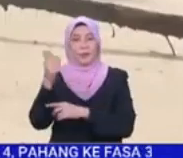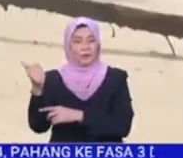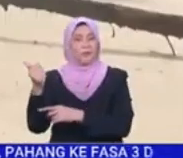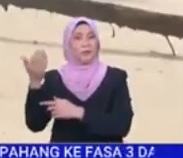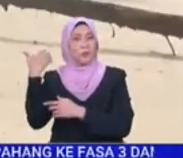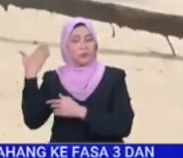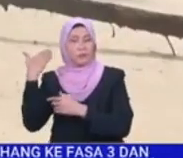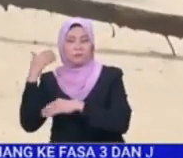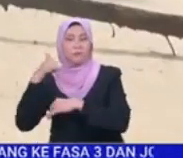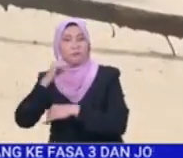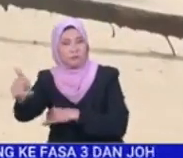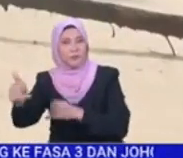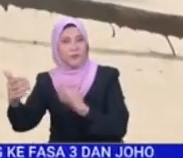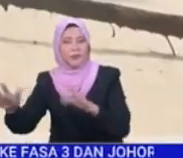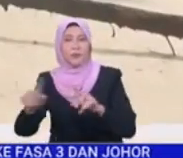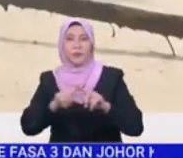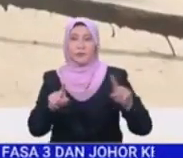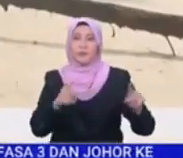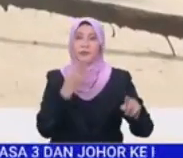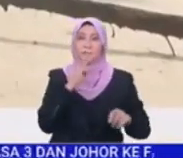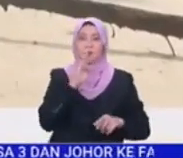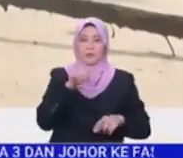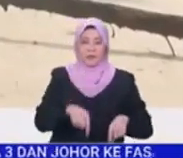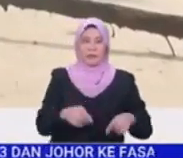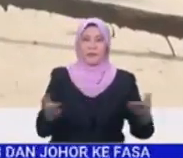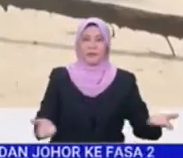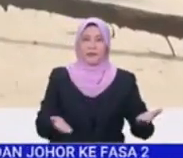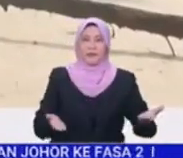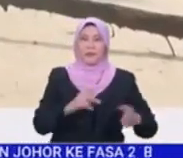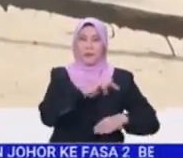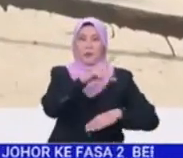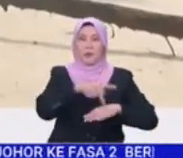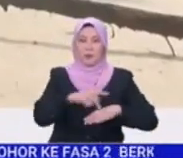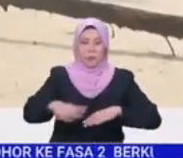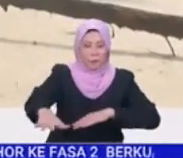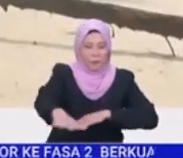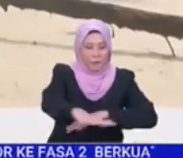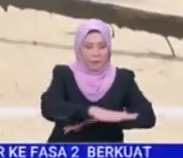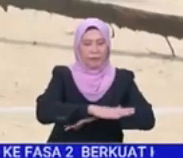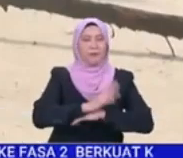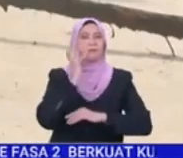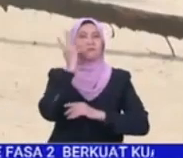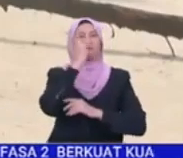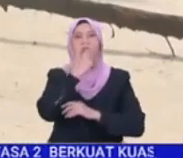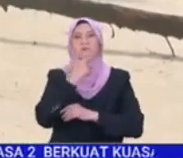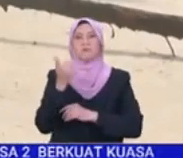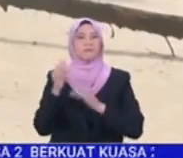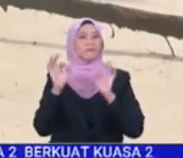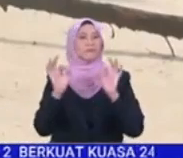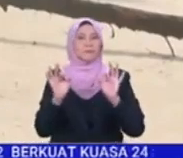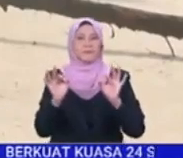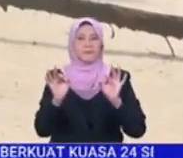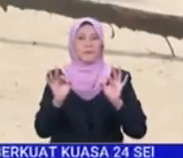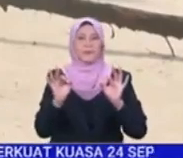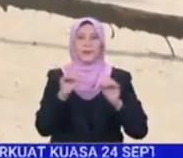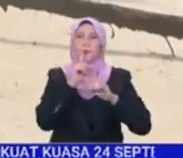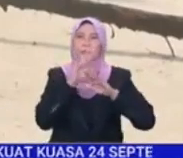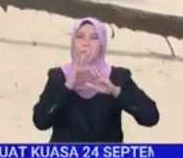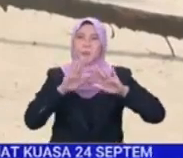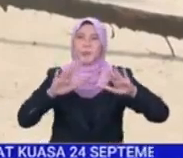dah alhamdulillahas ni memang lawa suasana pun memang comel orang kata